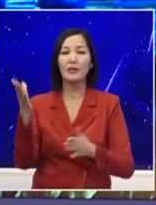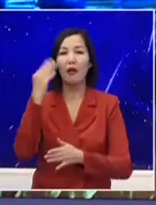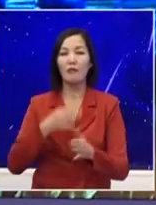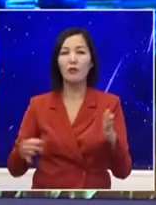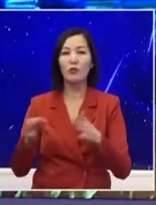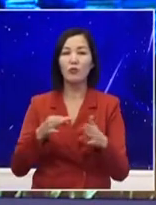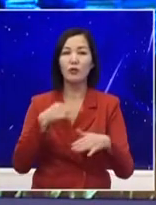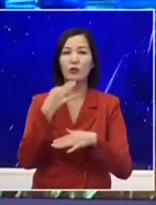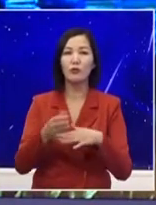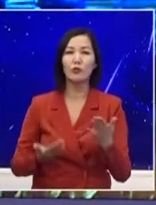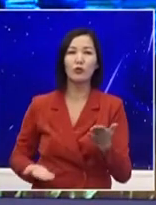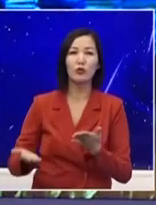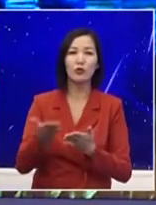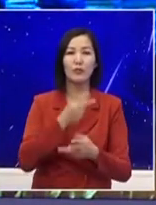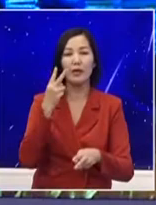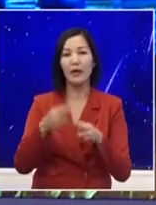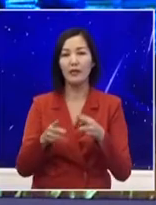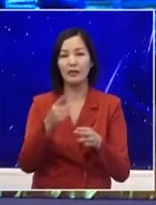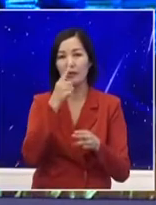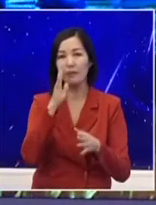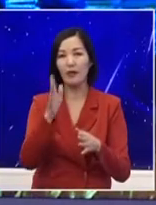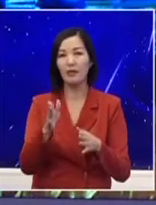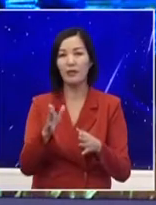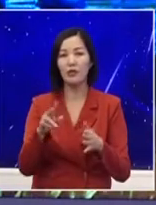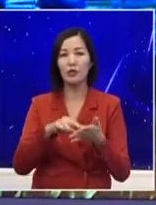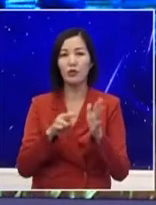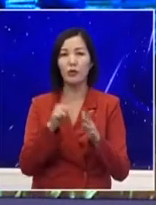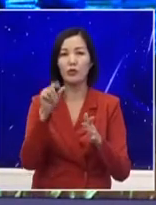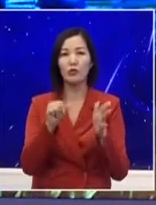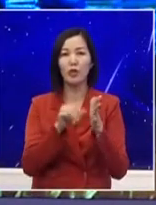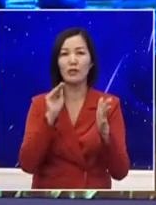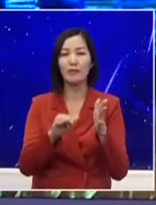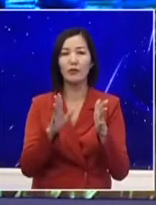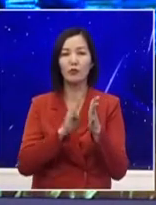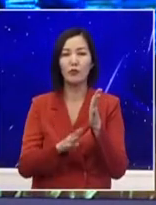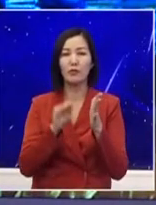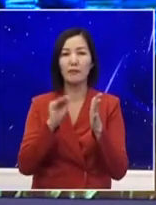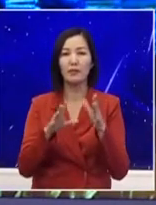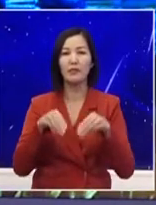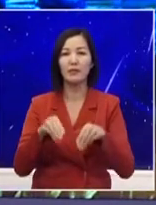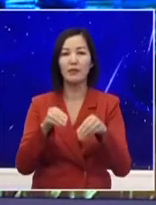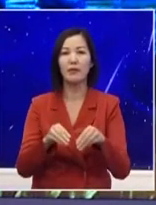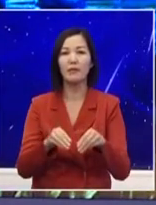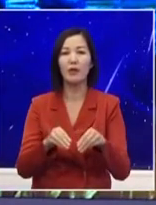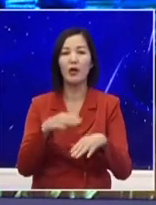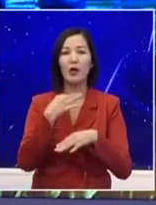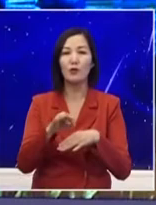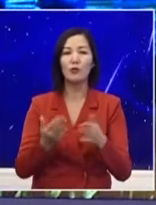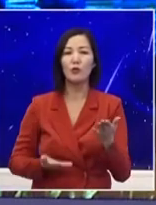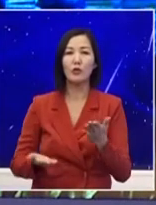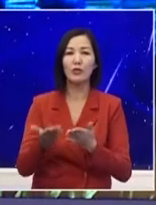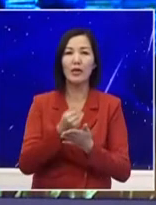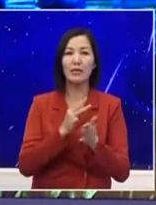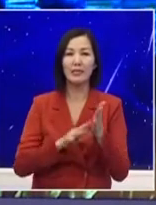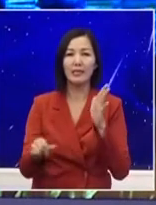Өңірде күзгі егіс жұмыстары аяқталып қалды. Жоспарла 106 000 гектардың 90 000-ы себіліпті. Нақты айтсақ, күзгі дақылдар егісінің 86